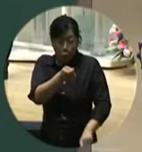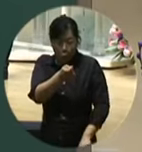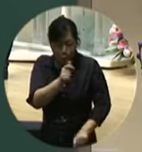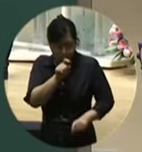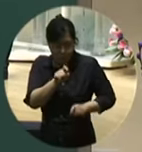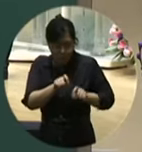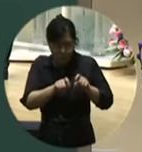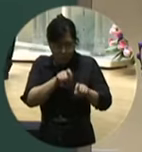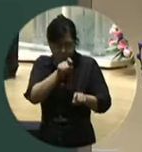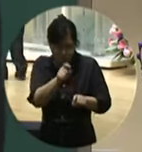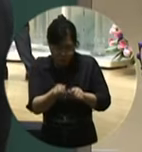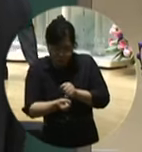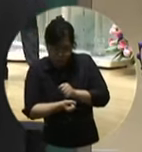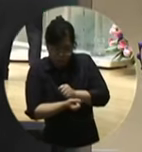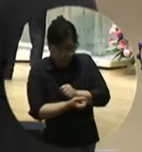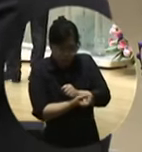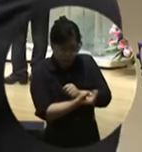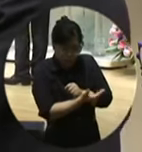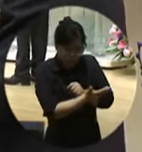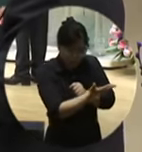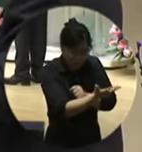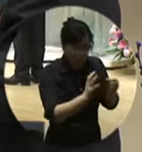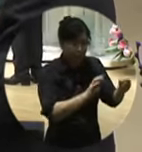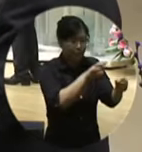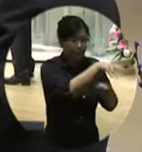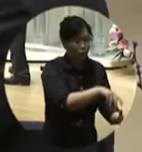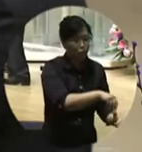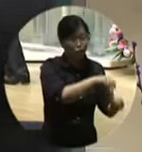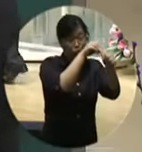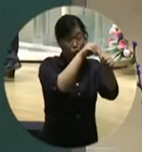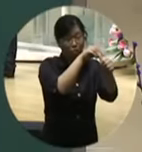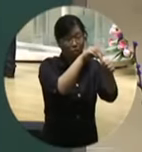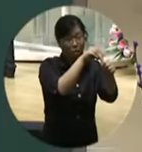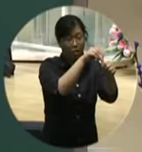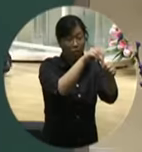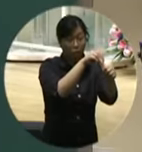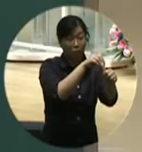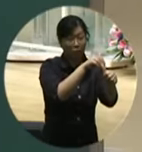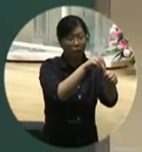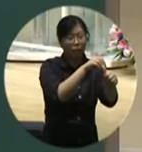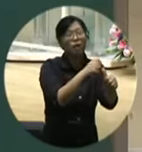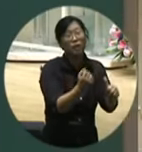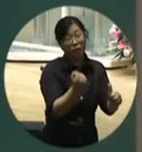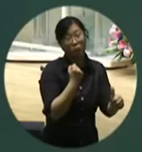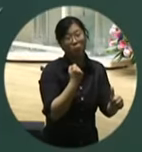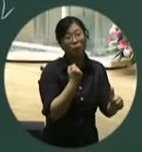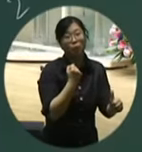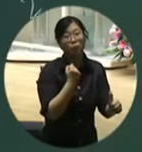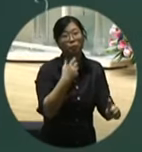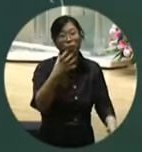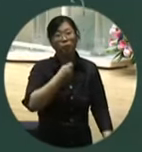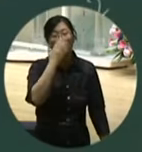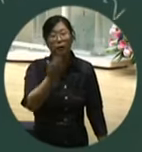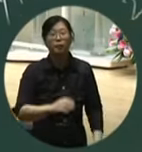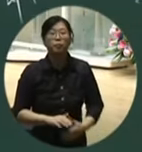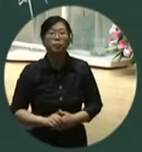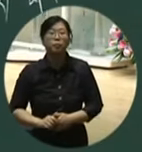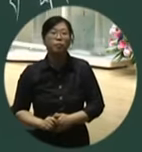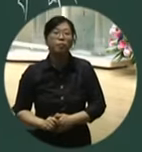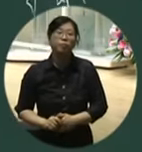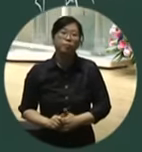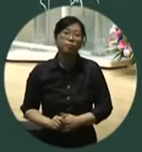살리는 구원 역사로 이루어지게 될 것이다. So work that you're doing today, it might be small, but then it'll become the work of salvation that'll break down Jericho,